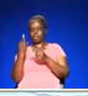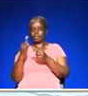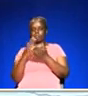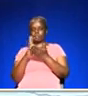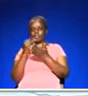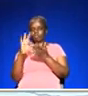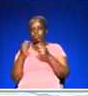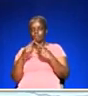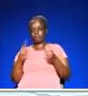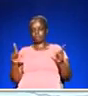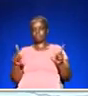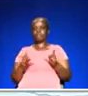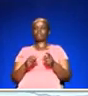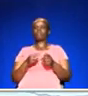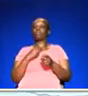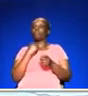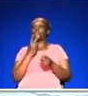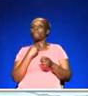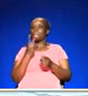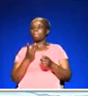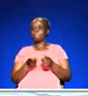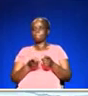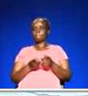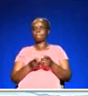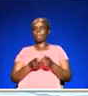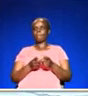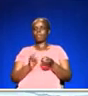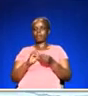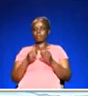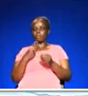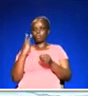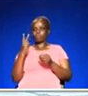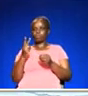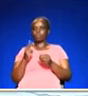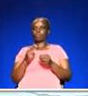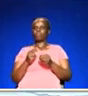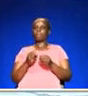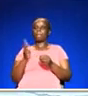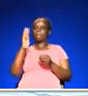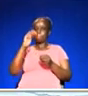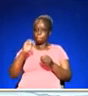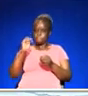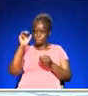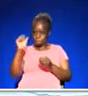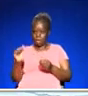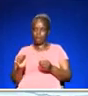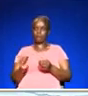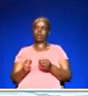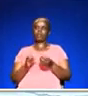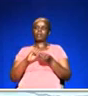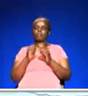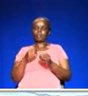mfano cha pili atakwambia silabi, kwa mfano ma. Cha